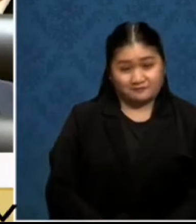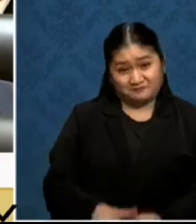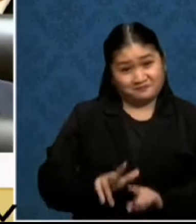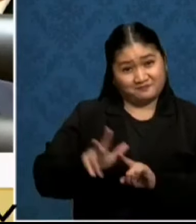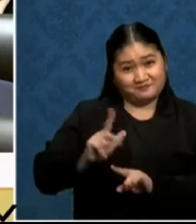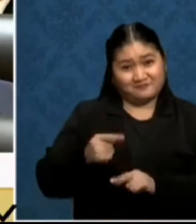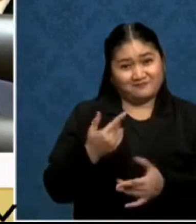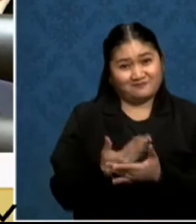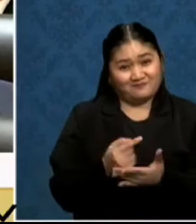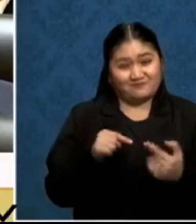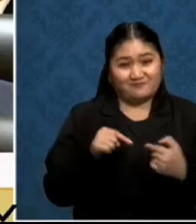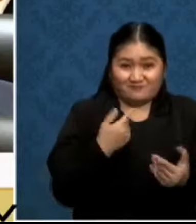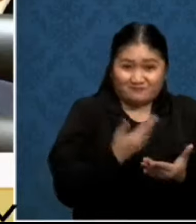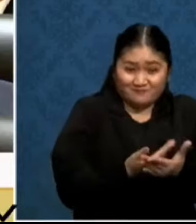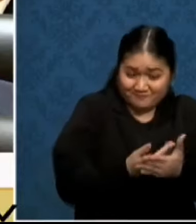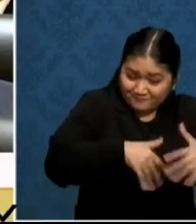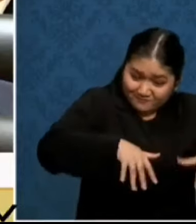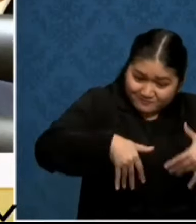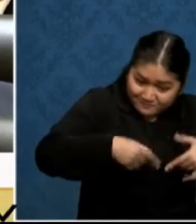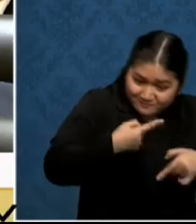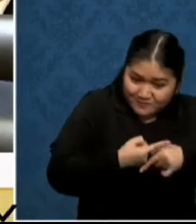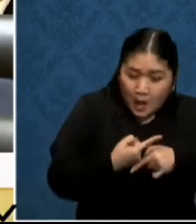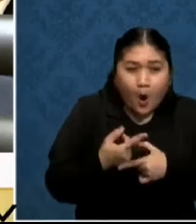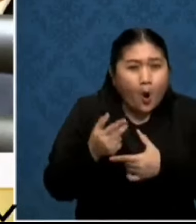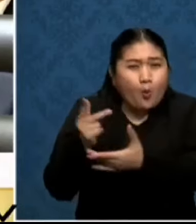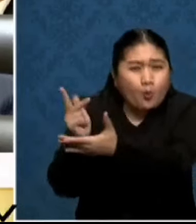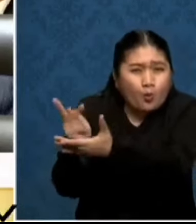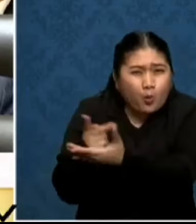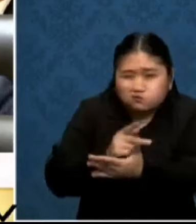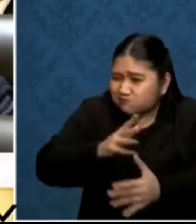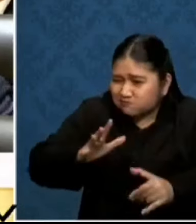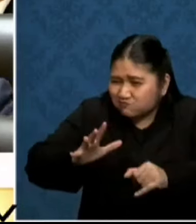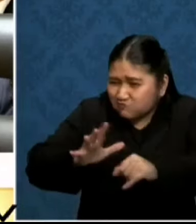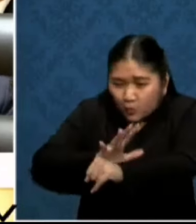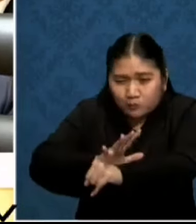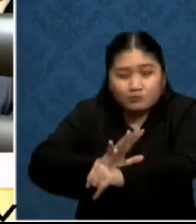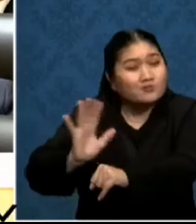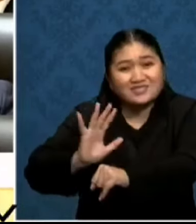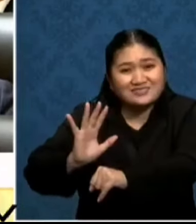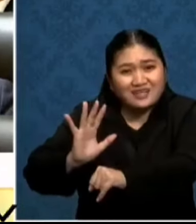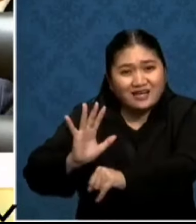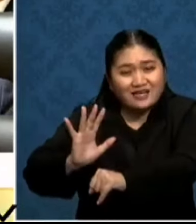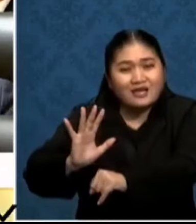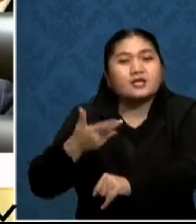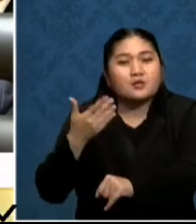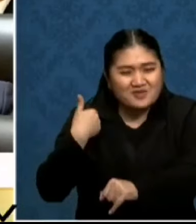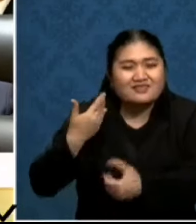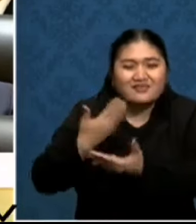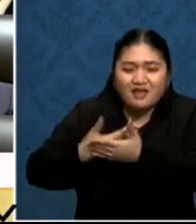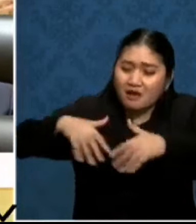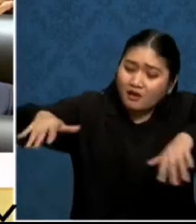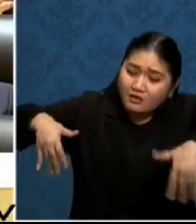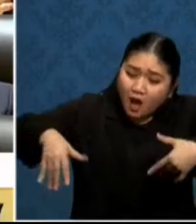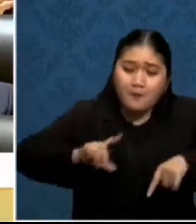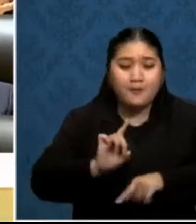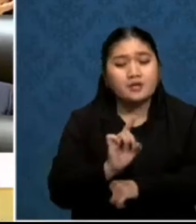ระบุรายได้ว่าไม่ได้กู้ทั้งเพื่อแก้เกี้ยวว่าอย่างน้อยยังมีรายได้มาสักหมื่น